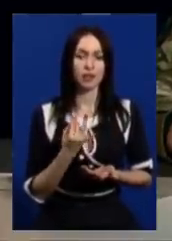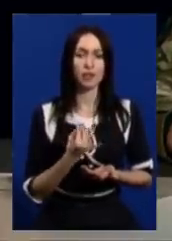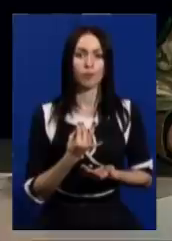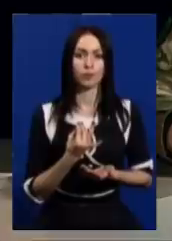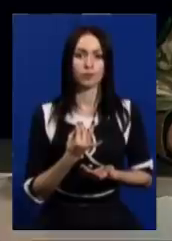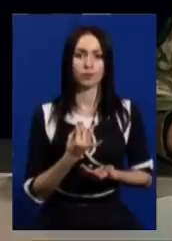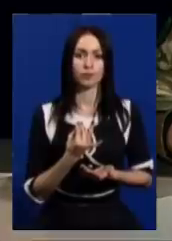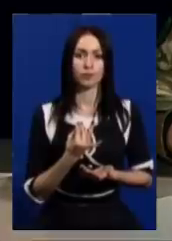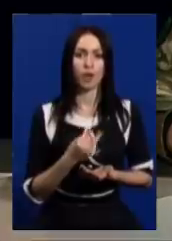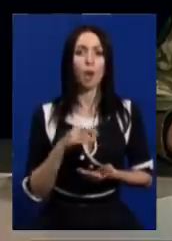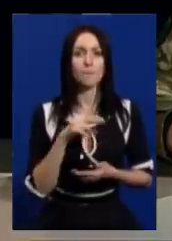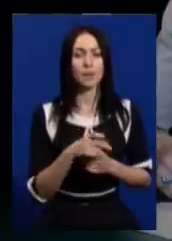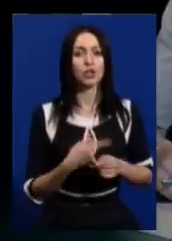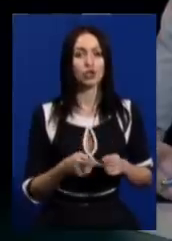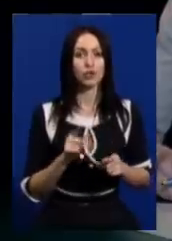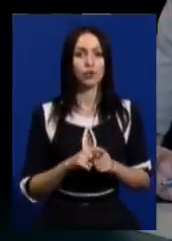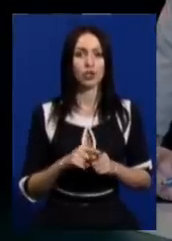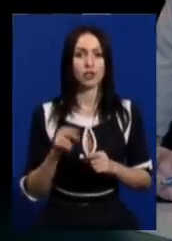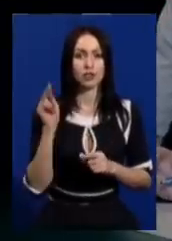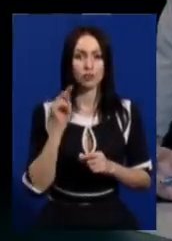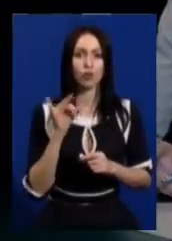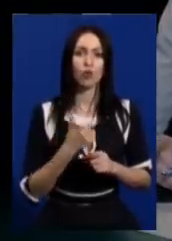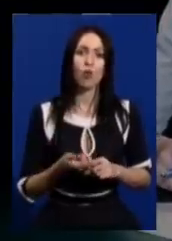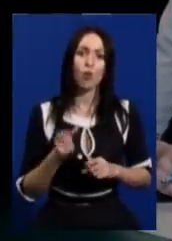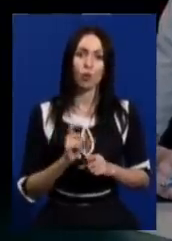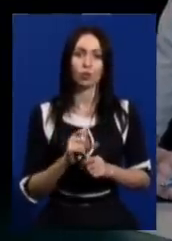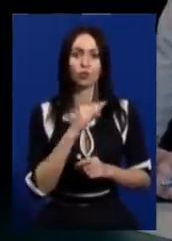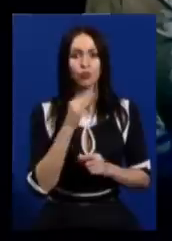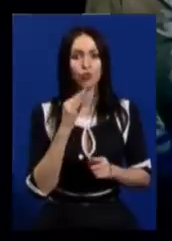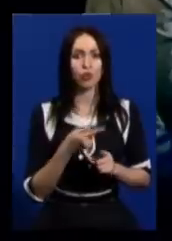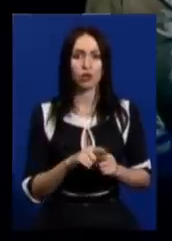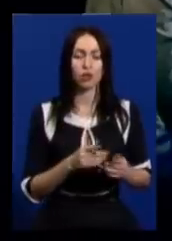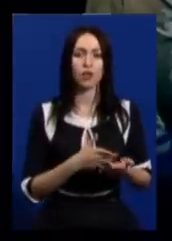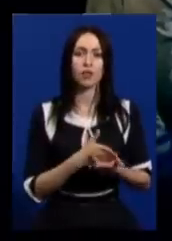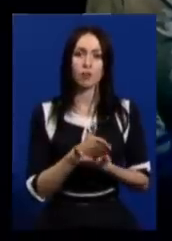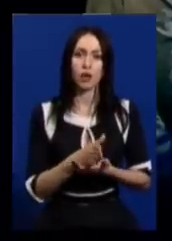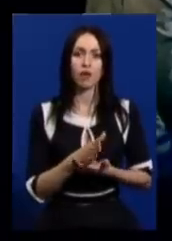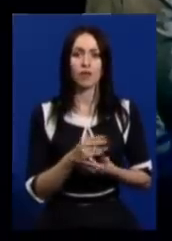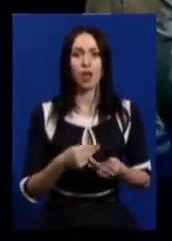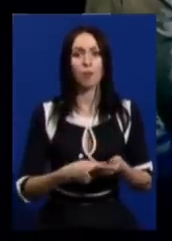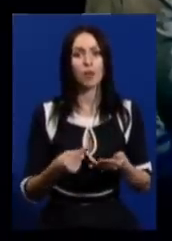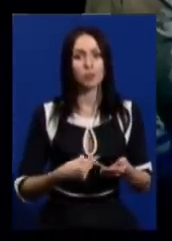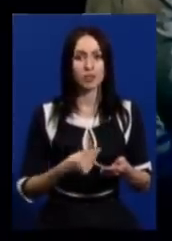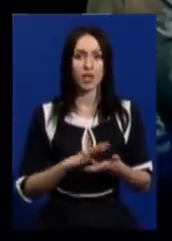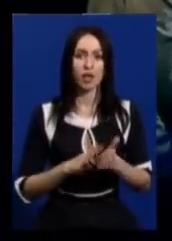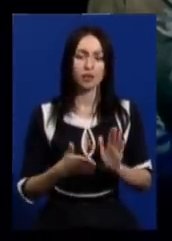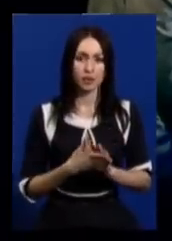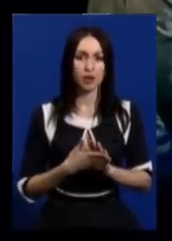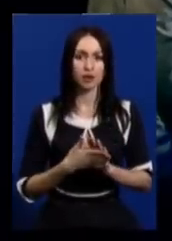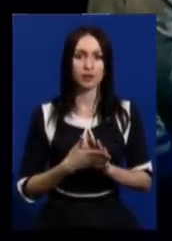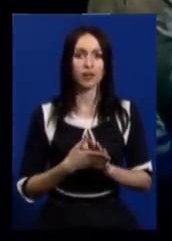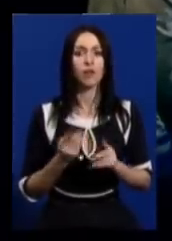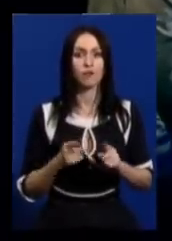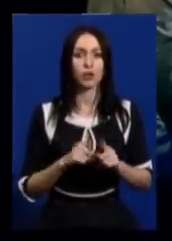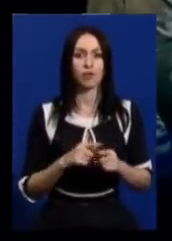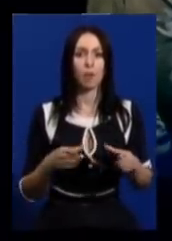с интересом прошли эти сборы, и очень многих это подвигло подписать контракты в резерве с данным